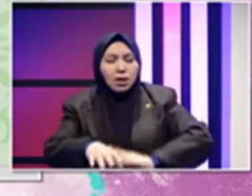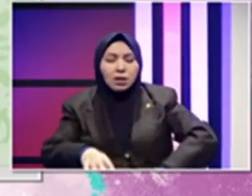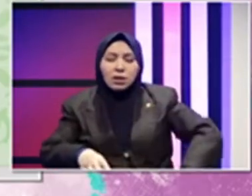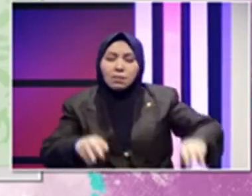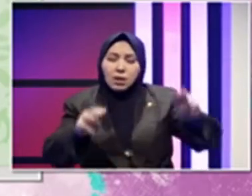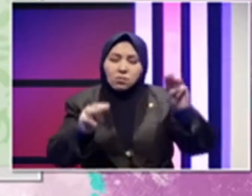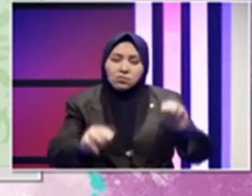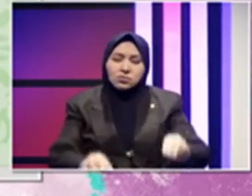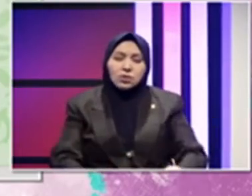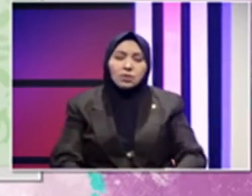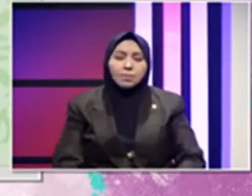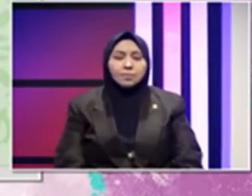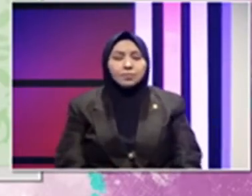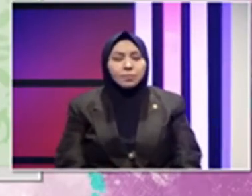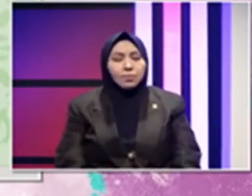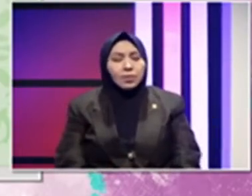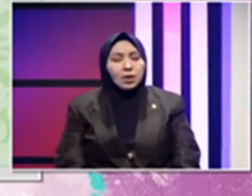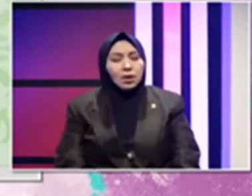رَزَقْنَاهُمْ